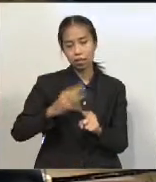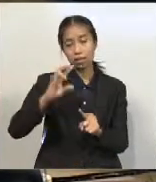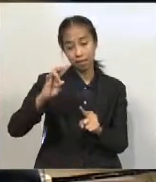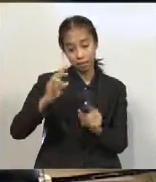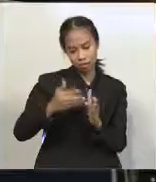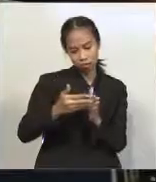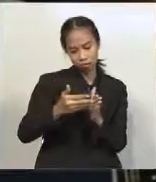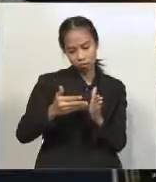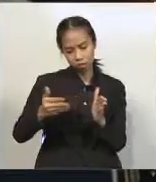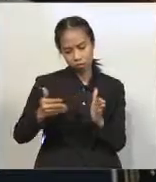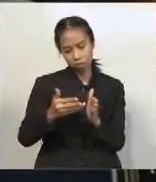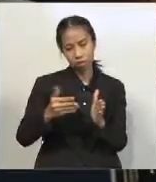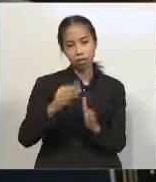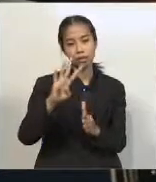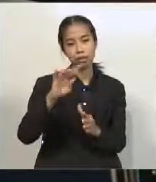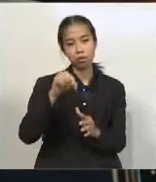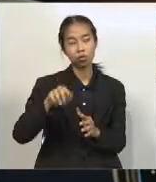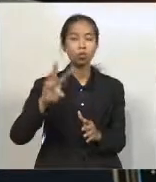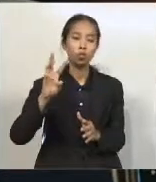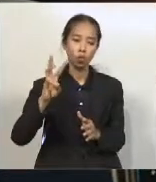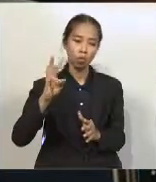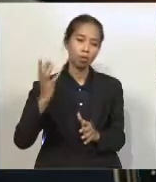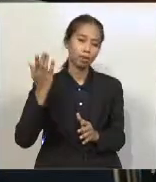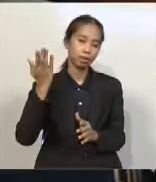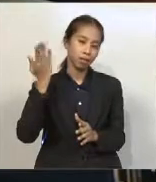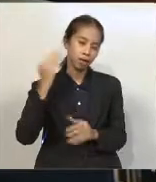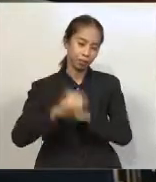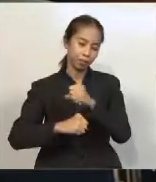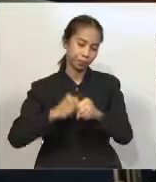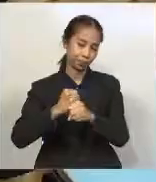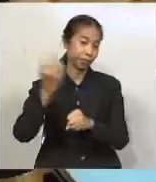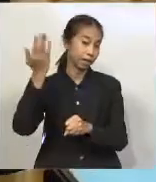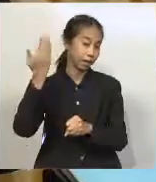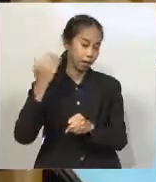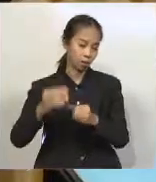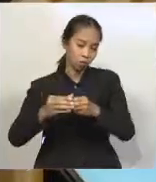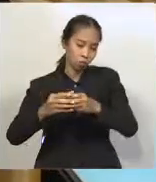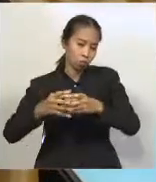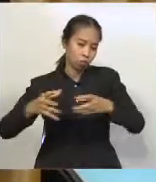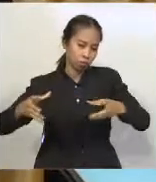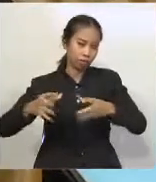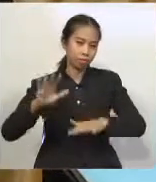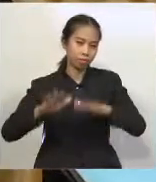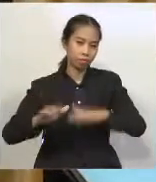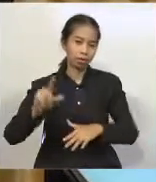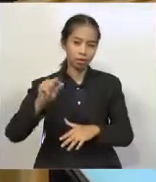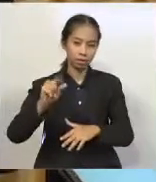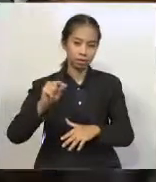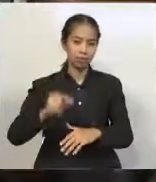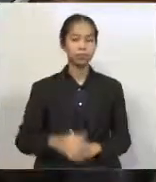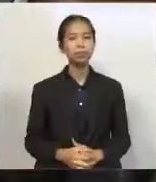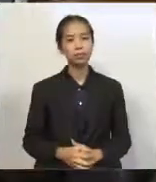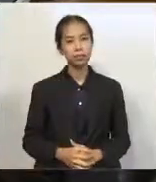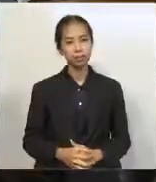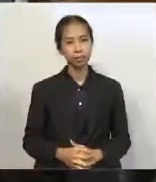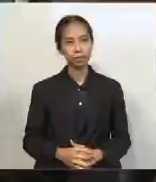ายตัวเพียงร้อยละ 4.6 เทียบกับช่วงเดียวกันของปีที่แล้วที่ขยายตัวถึงร้อยละ 20 ค่ะ ส